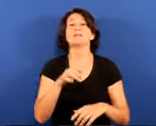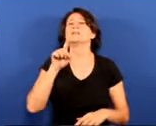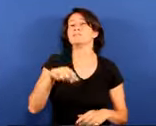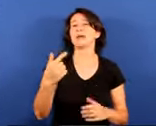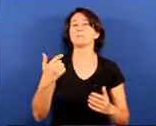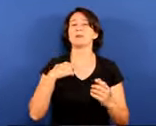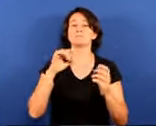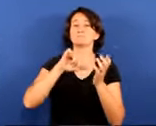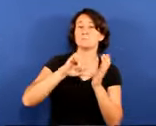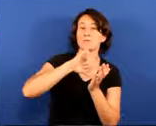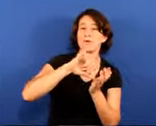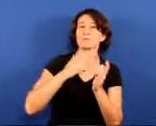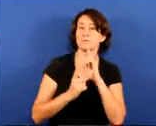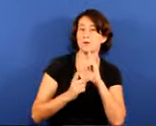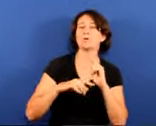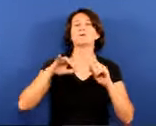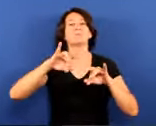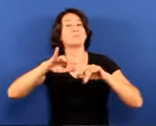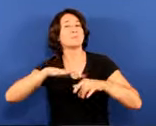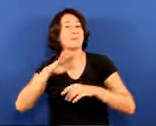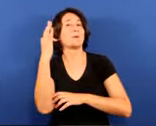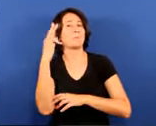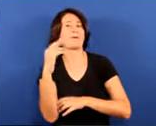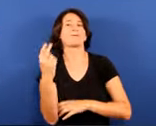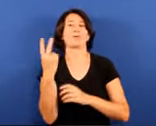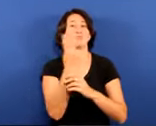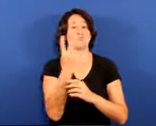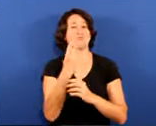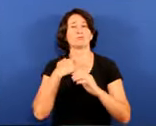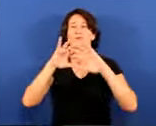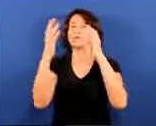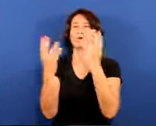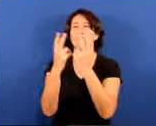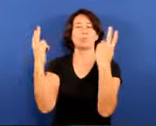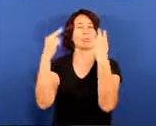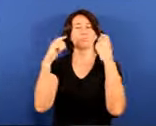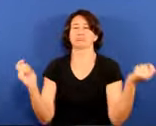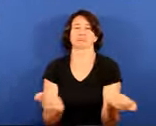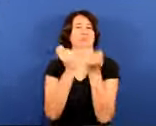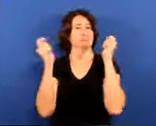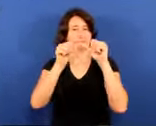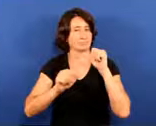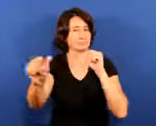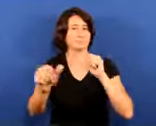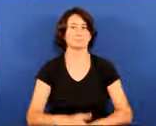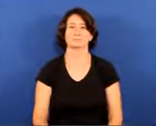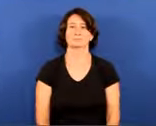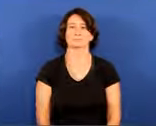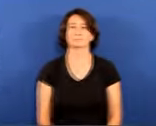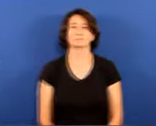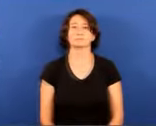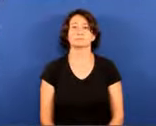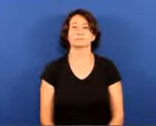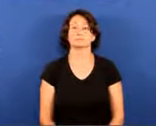10 proposamen finalisten artean. Lehiaketaren oinarrietan aurrez ikusita zegoen aukera hori. Epaibai buru aritu